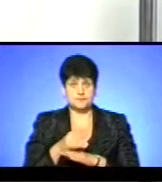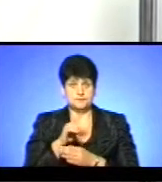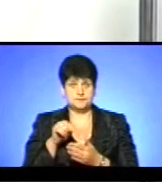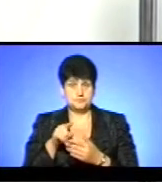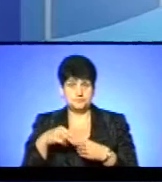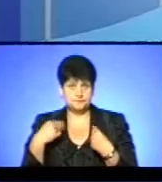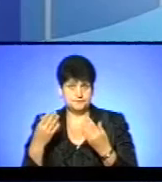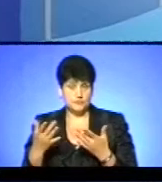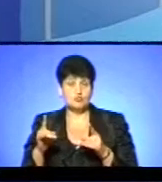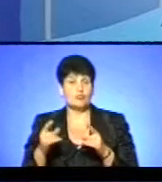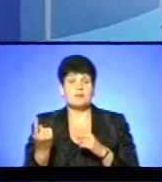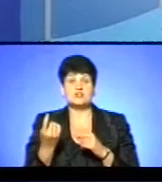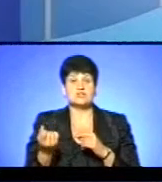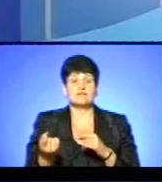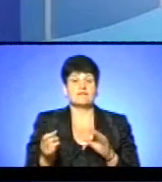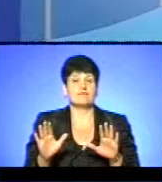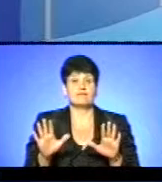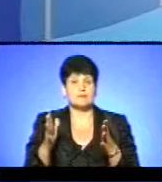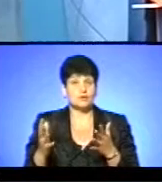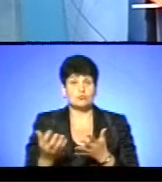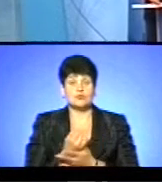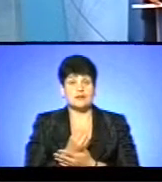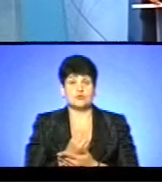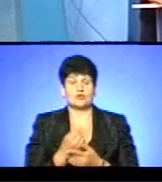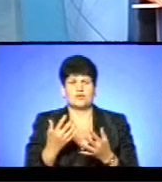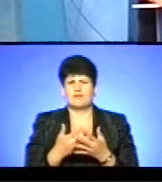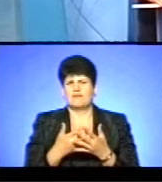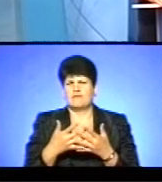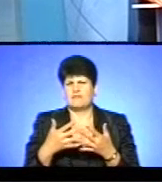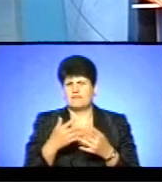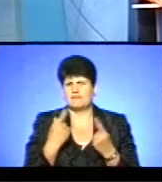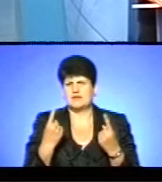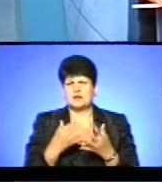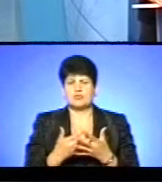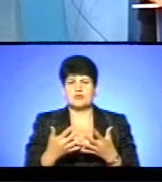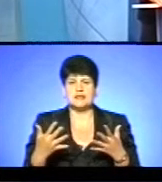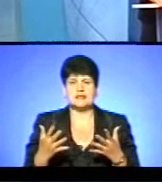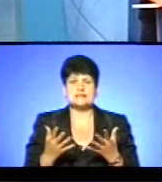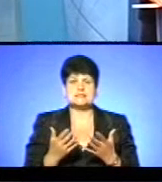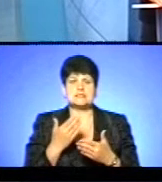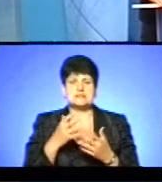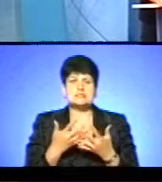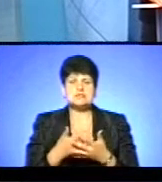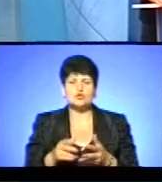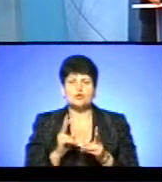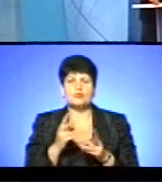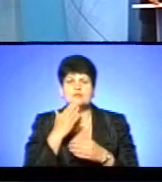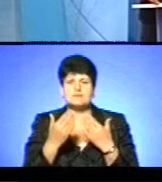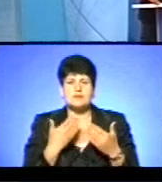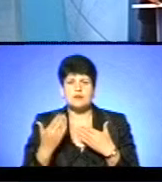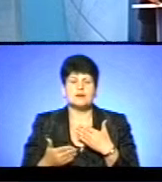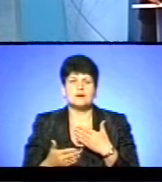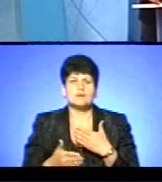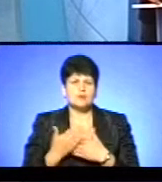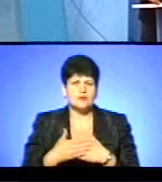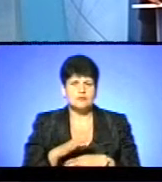чому перший випадок, де було виявлено таку велику кількість сіток, яка була знищена прямо там на території, нікого не спитали, нікому ні догани не дали, ні з роботи не